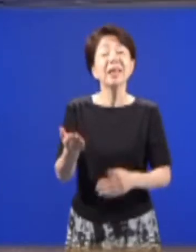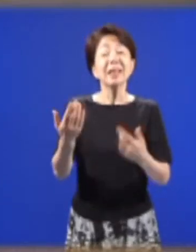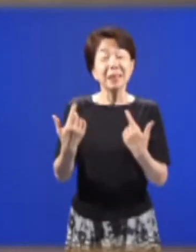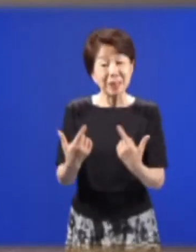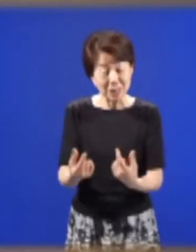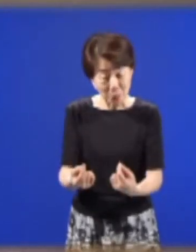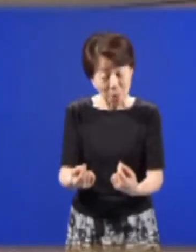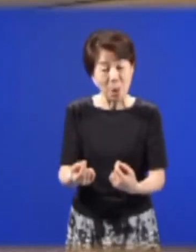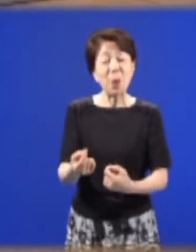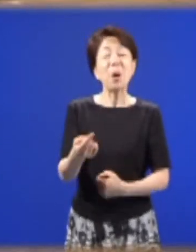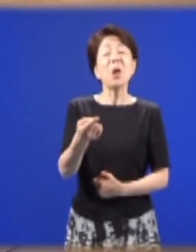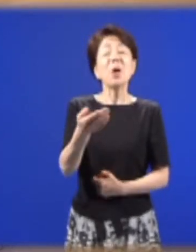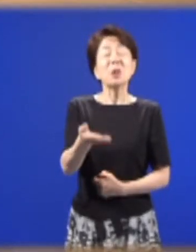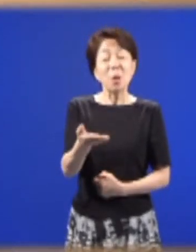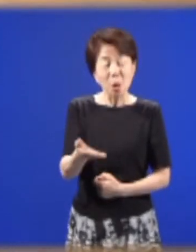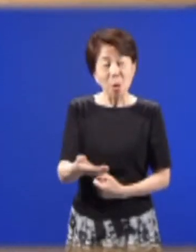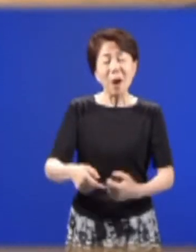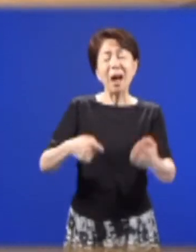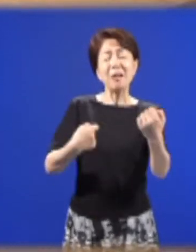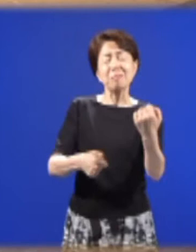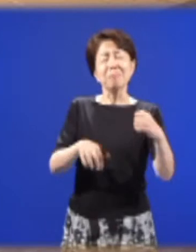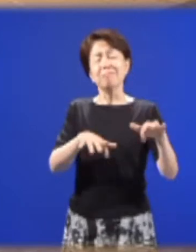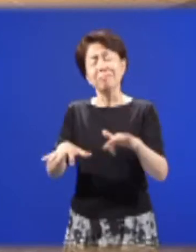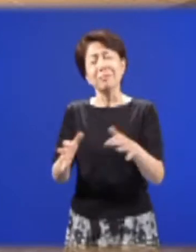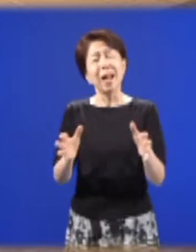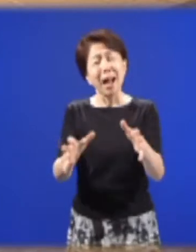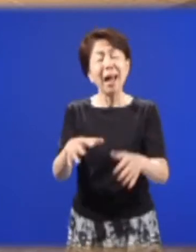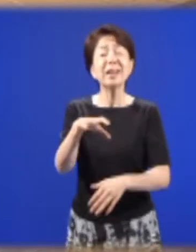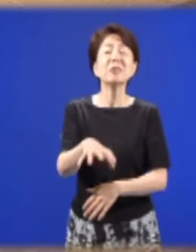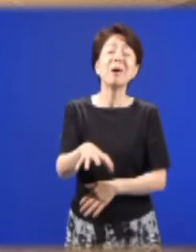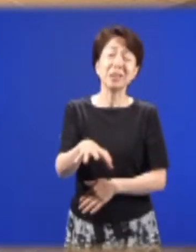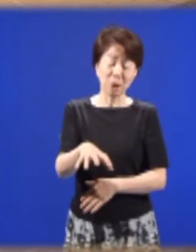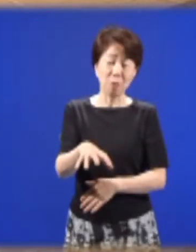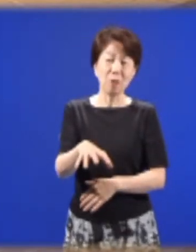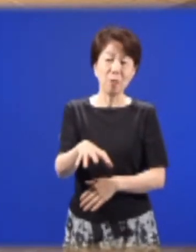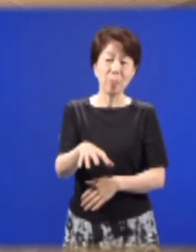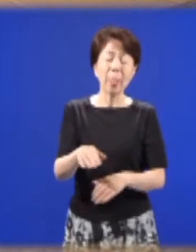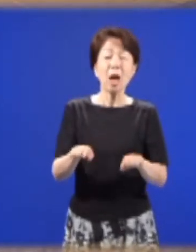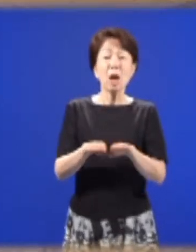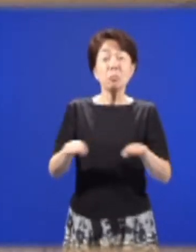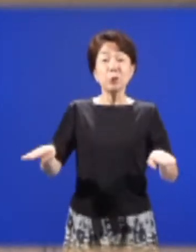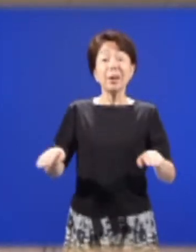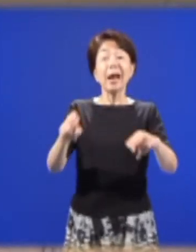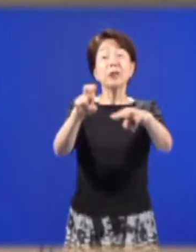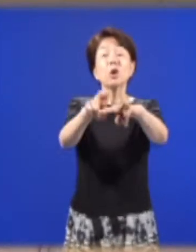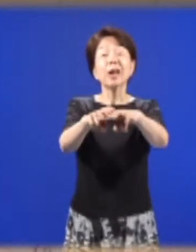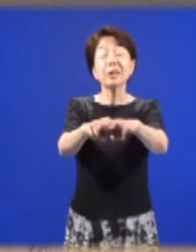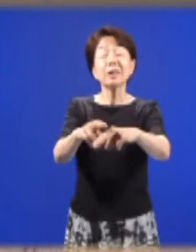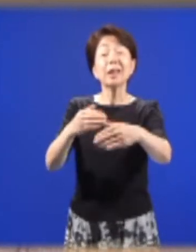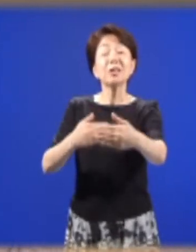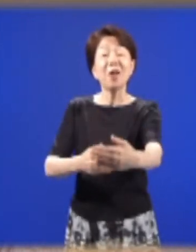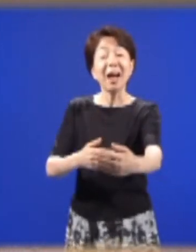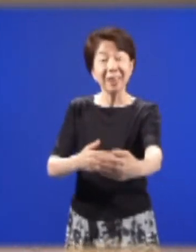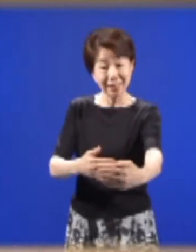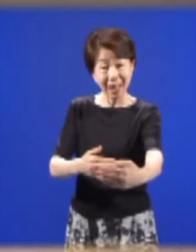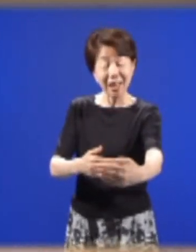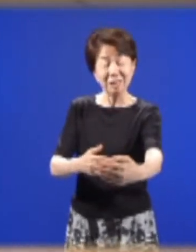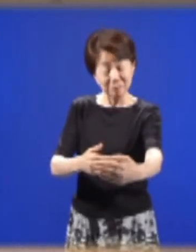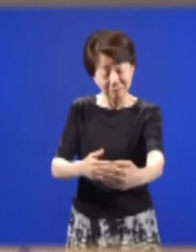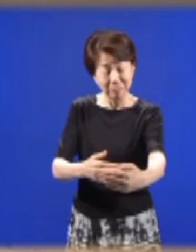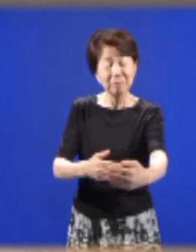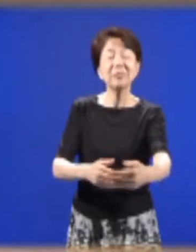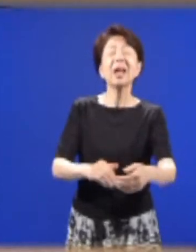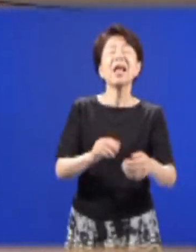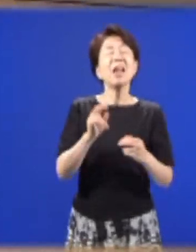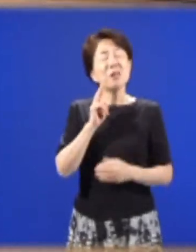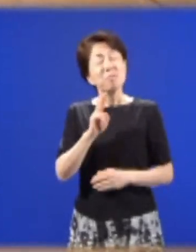そうこれはオーケストラピット。舞台と客席との間に作られ、ミュージカルや